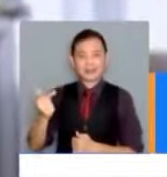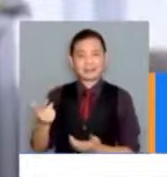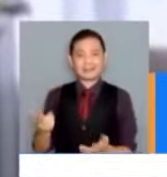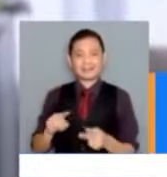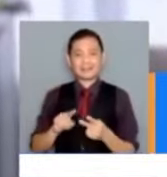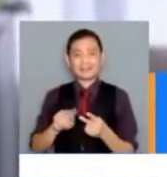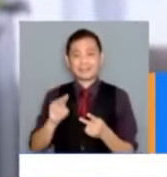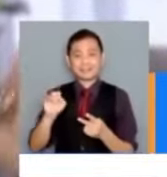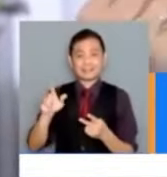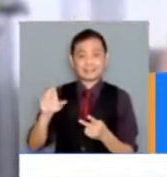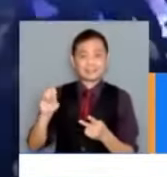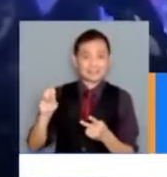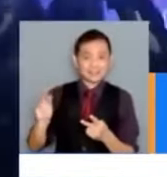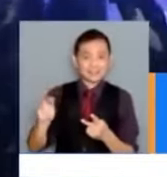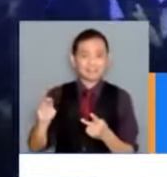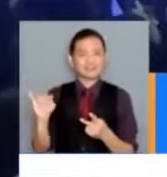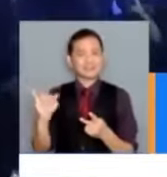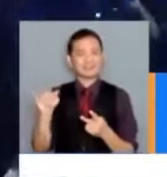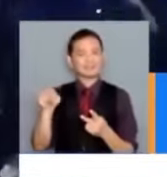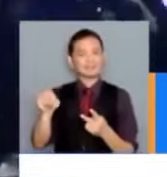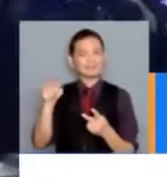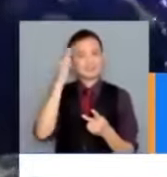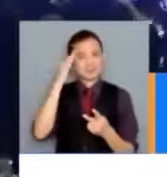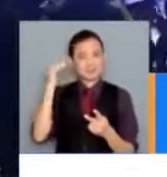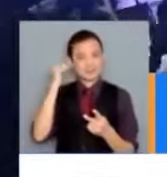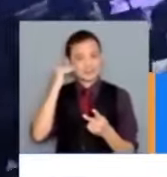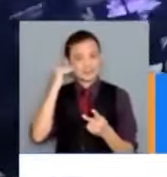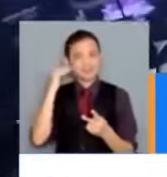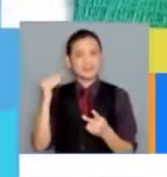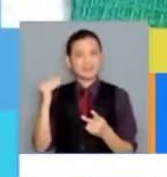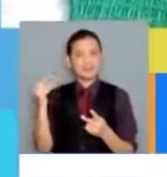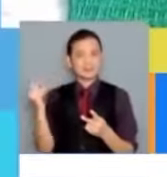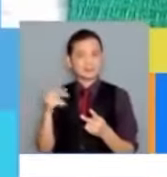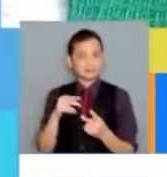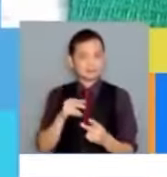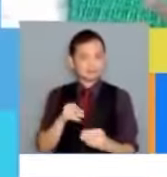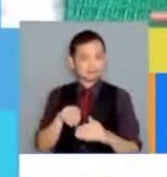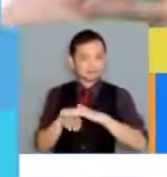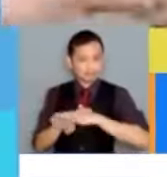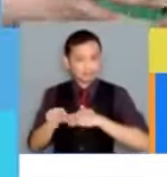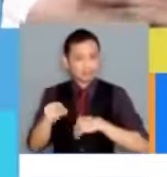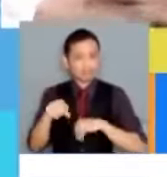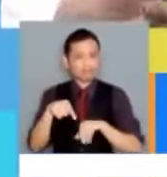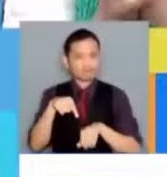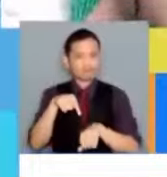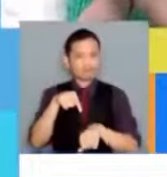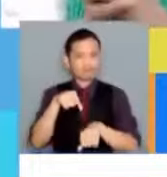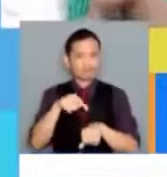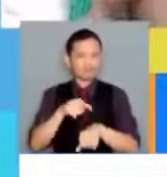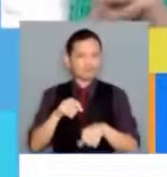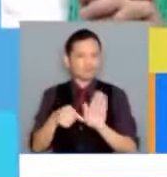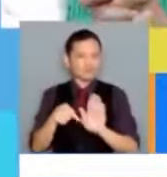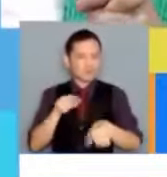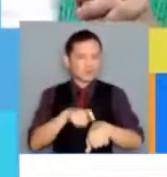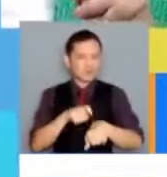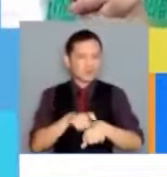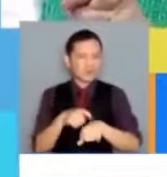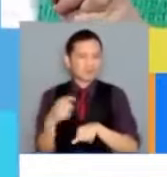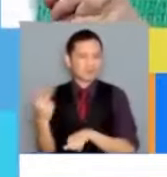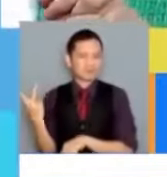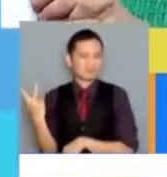he's a Korean and yes. Sabay kaming pumasok sa Showtime as Jurados. Mm. So yung level ng bonding namin, sobrang lalim